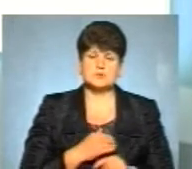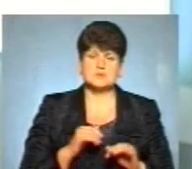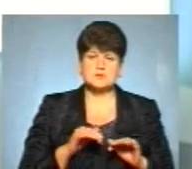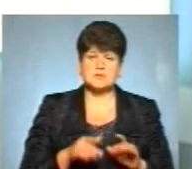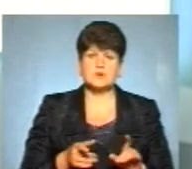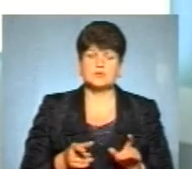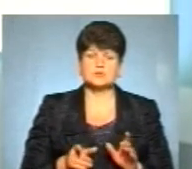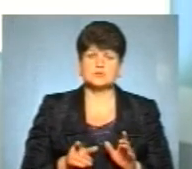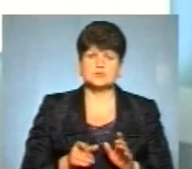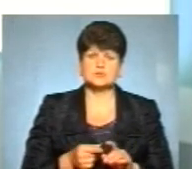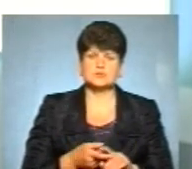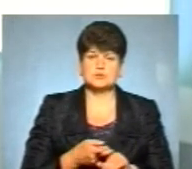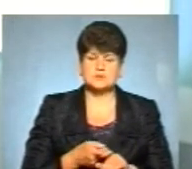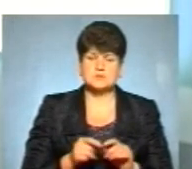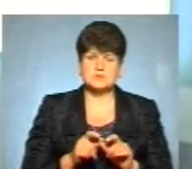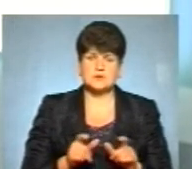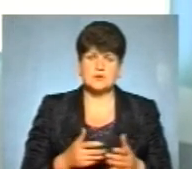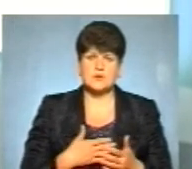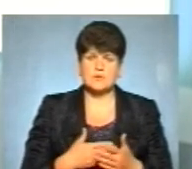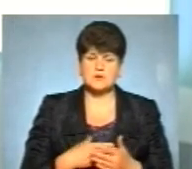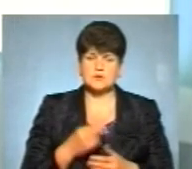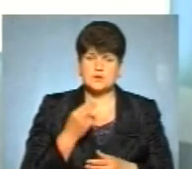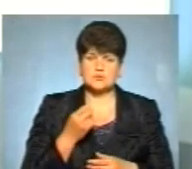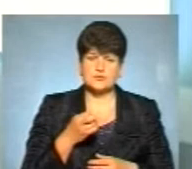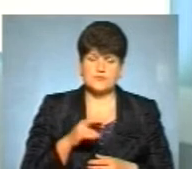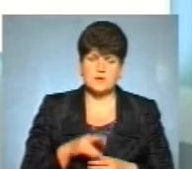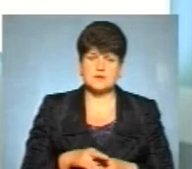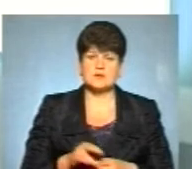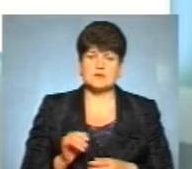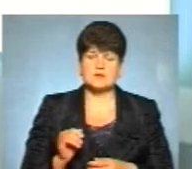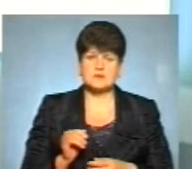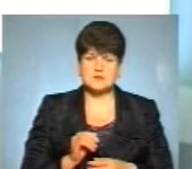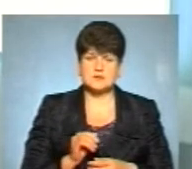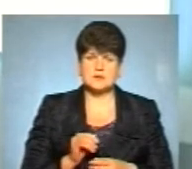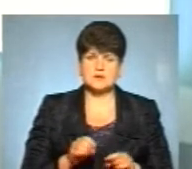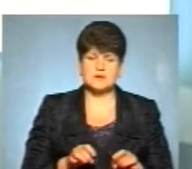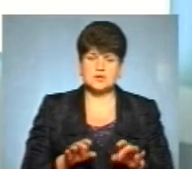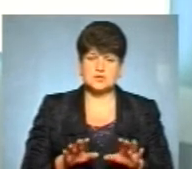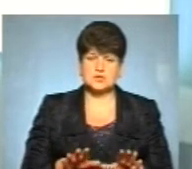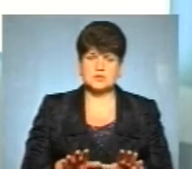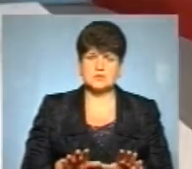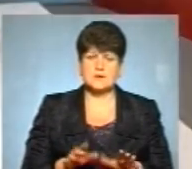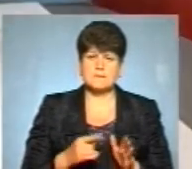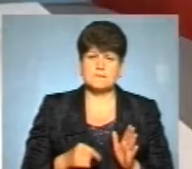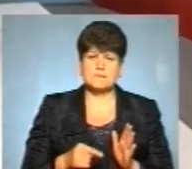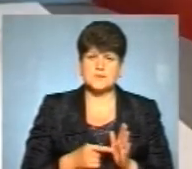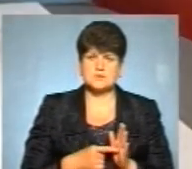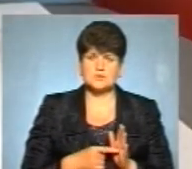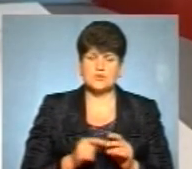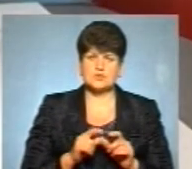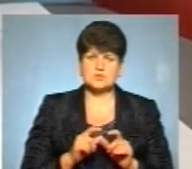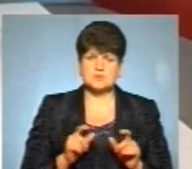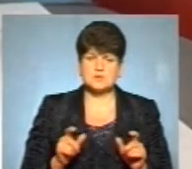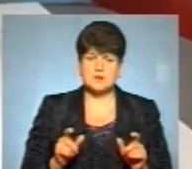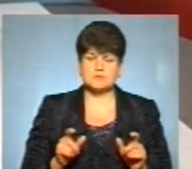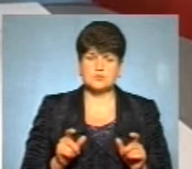стосувалися закладів громадського харчування, а саме рішенням міського штабу,